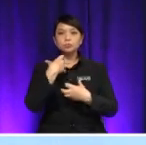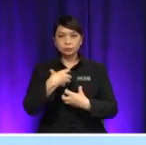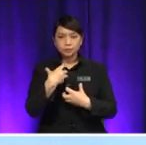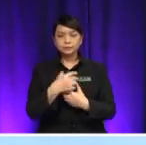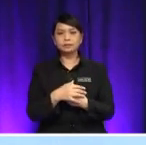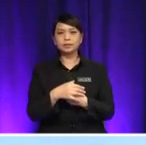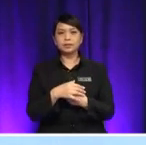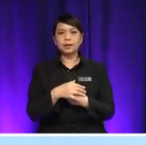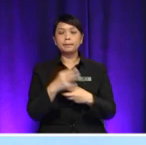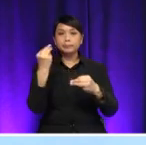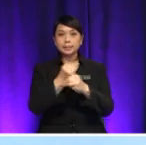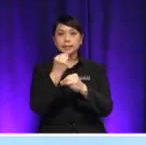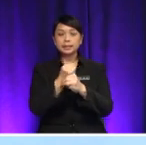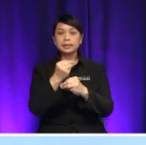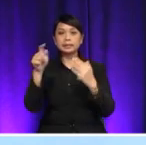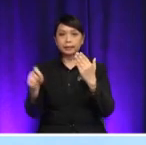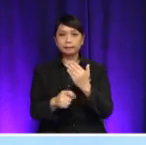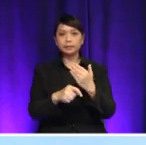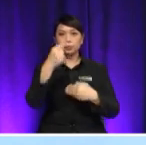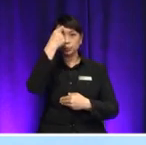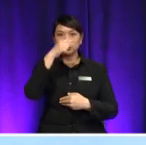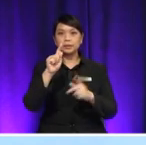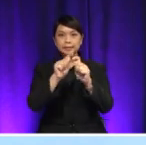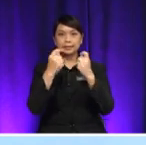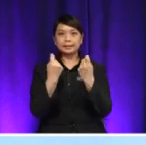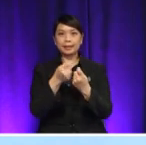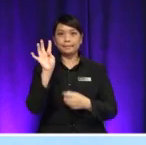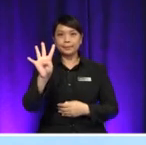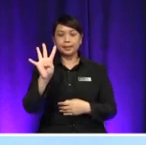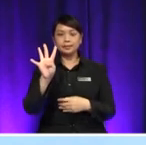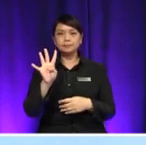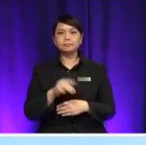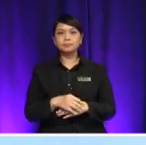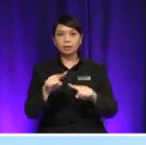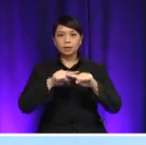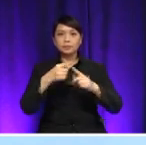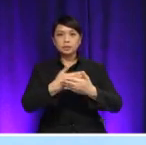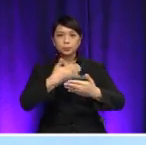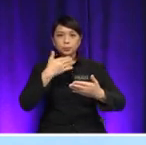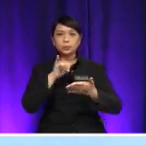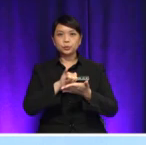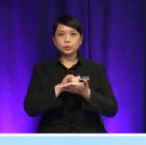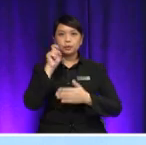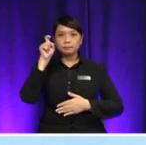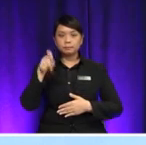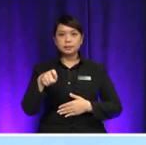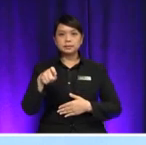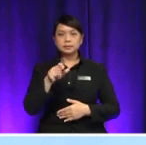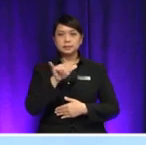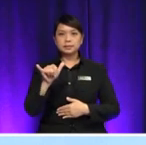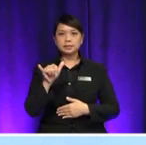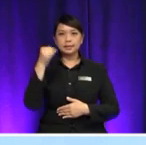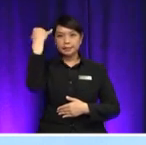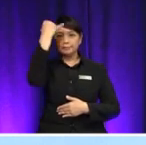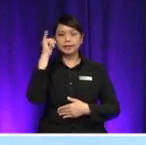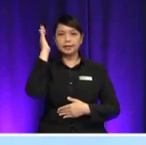matematika tambahan untuk tingkatan 4 tapi sebelum itu pastinya Irfan akan ditemani